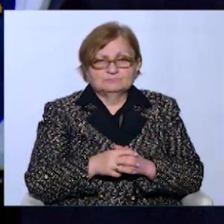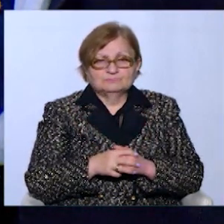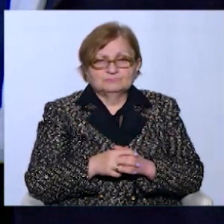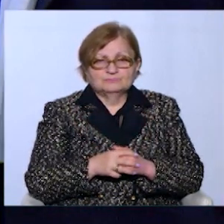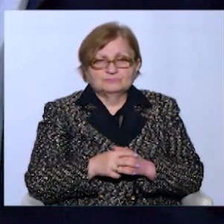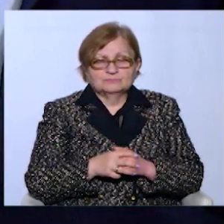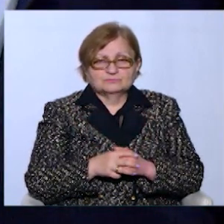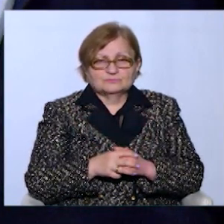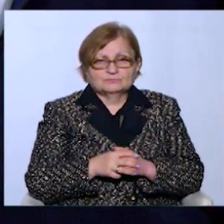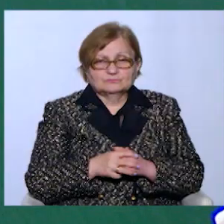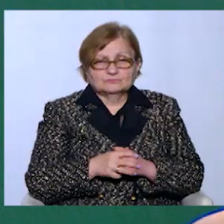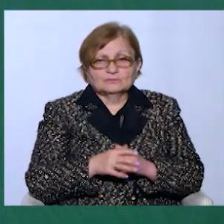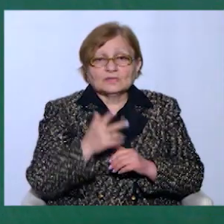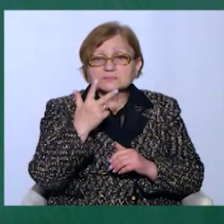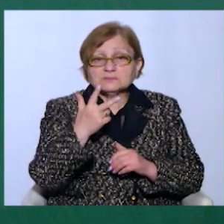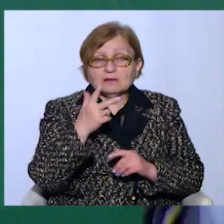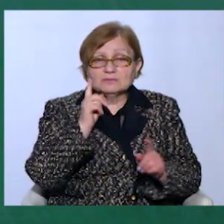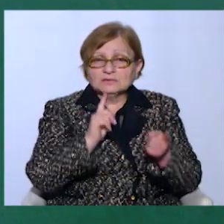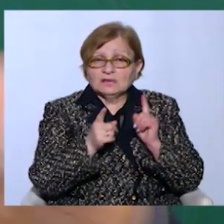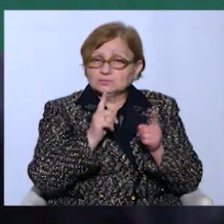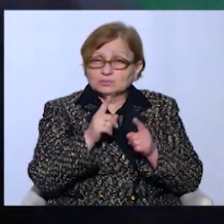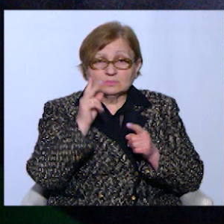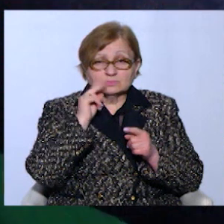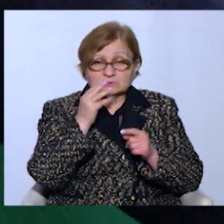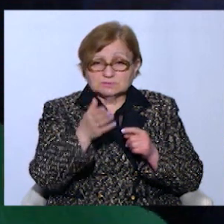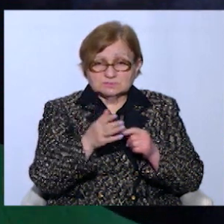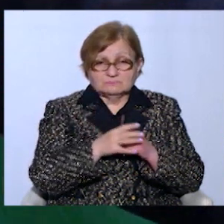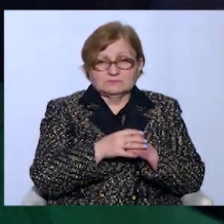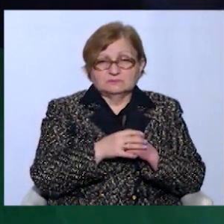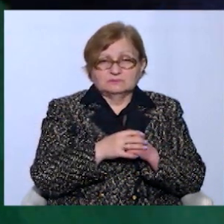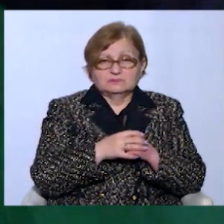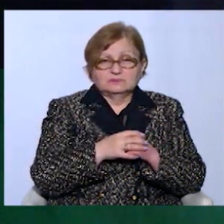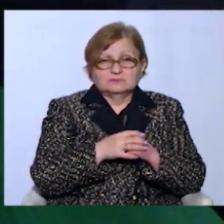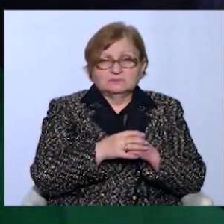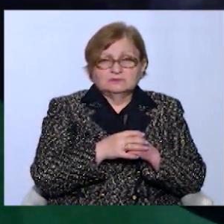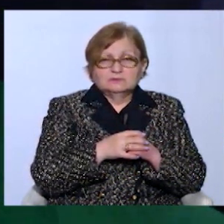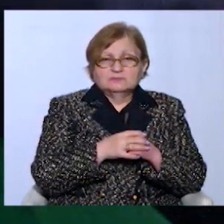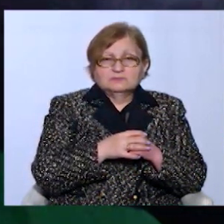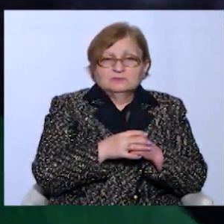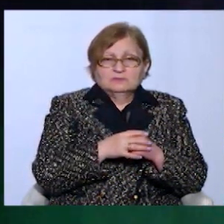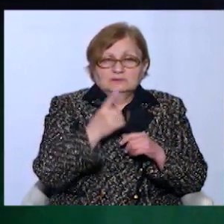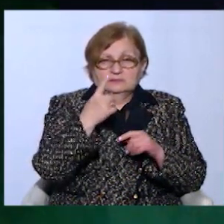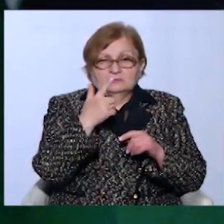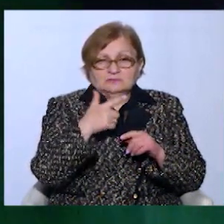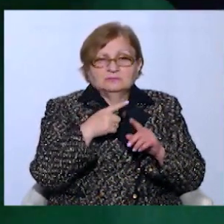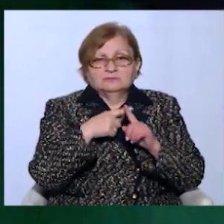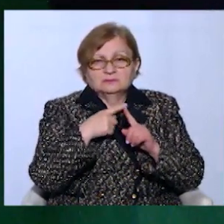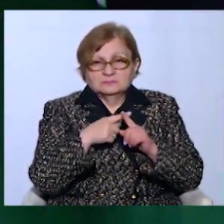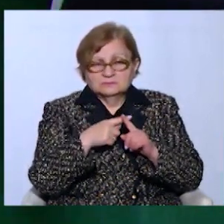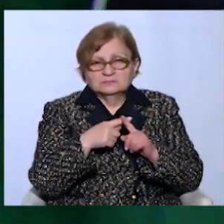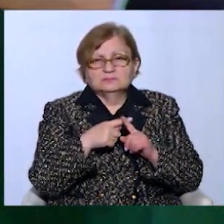სამჯერ გადასარევია, 3 ნატურალური რიცხვია, მაშინ სამჯერ და მეუმატო 1/7-ს 1/7. 1/7-ს უნდა